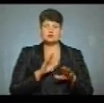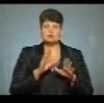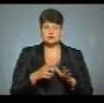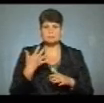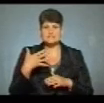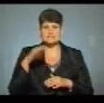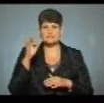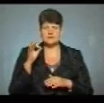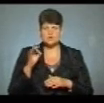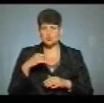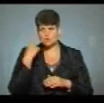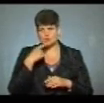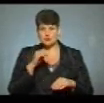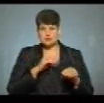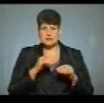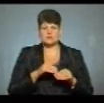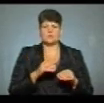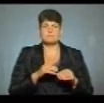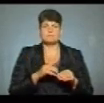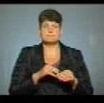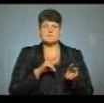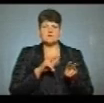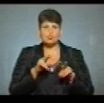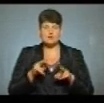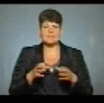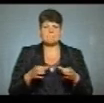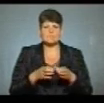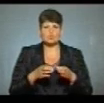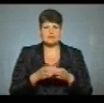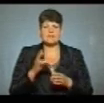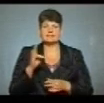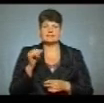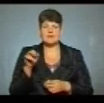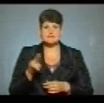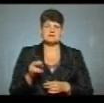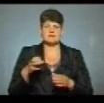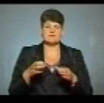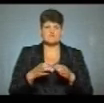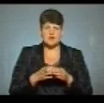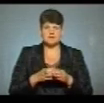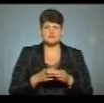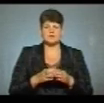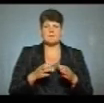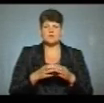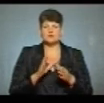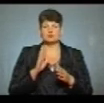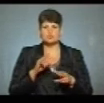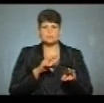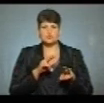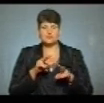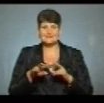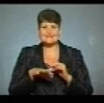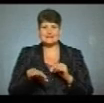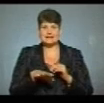від особового складу патрульних підрозділів Нацгвардії. Згідно із графіком МВС, підрозділ буде патрулювати